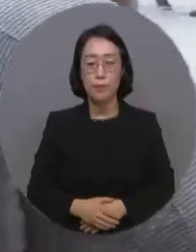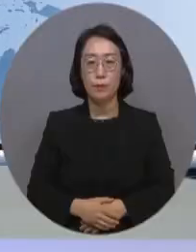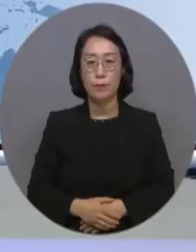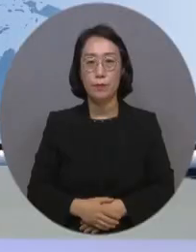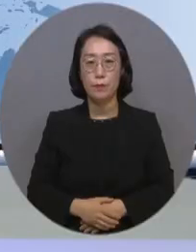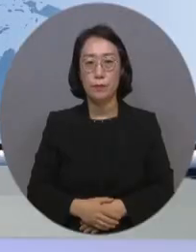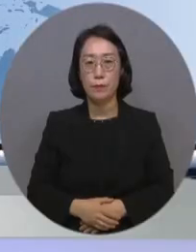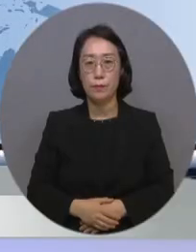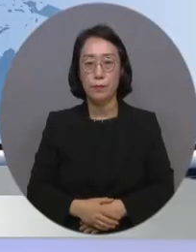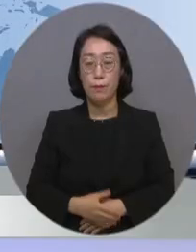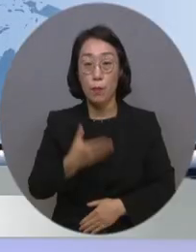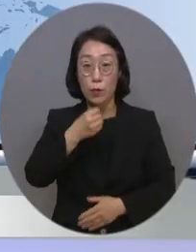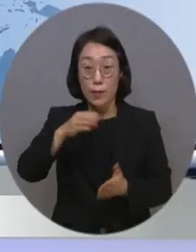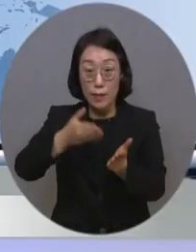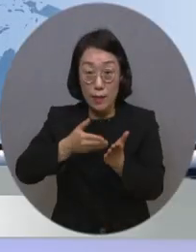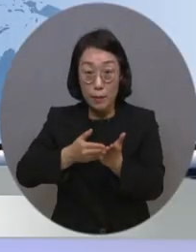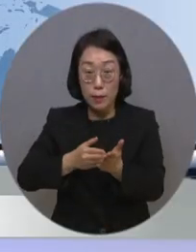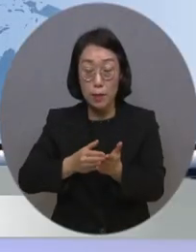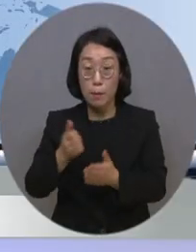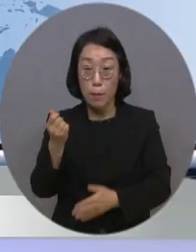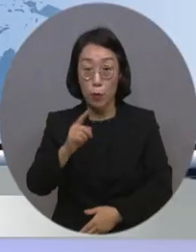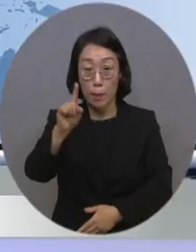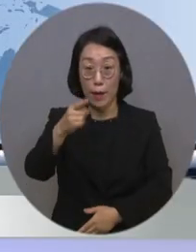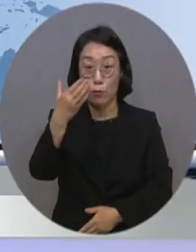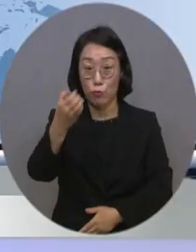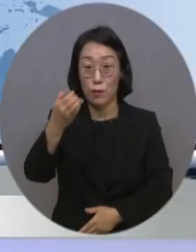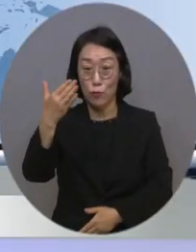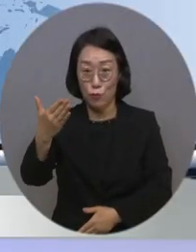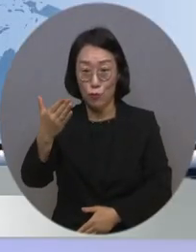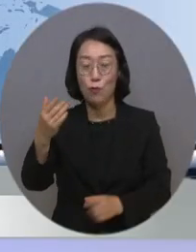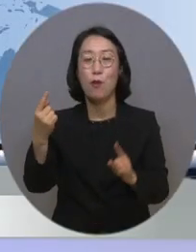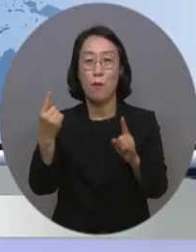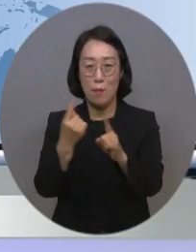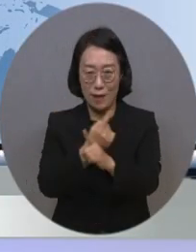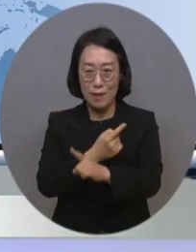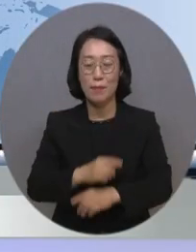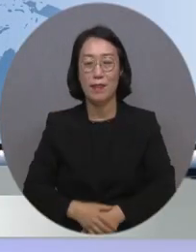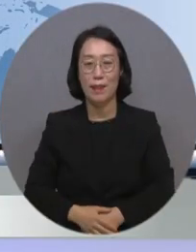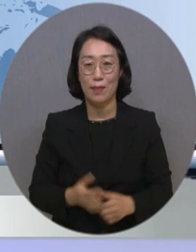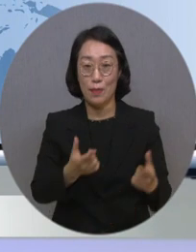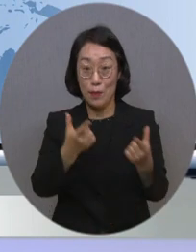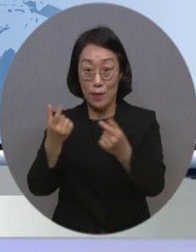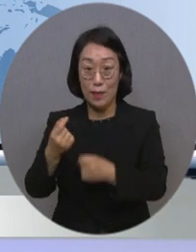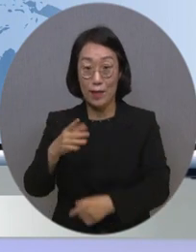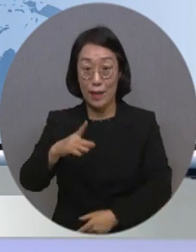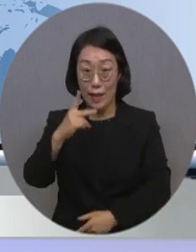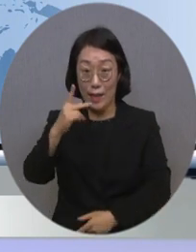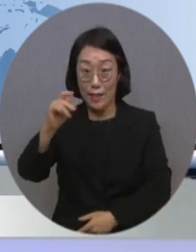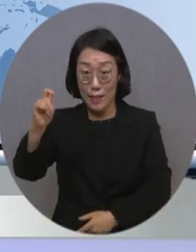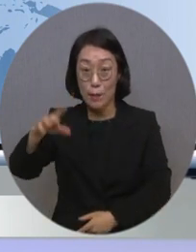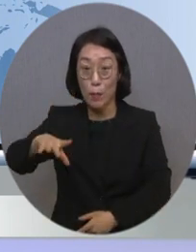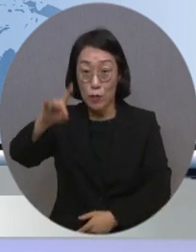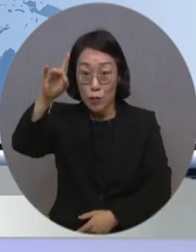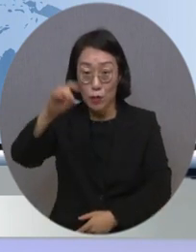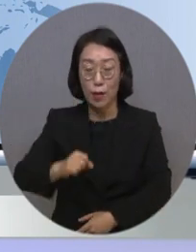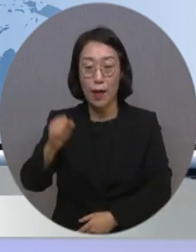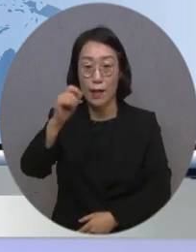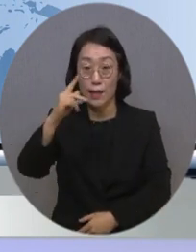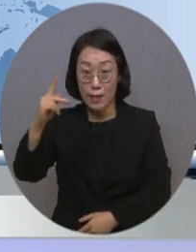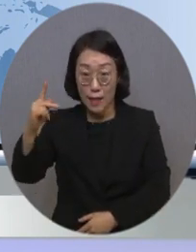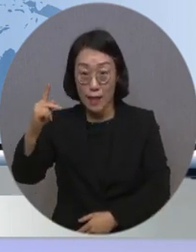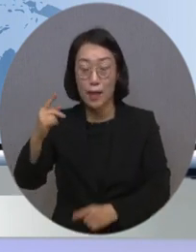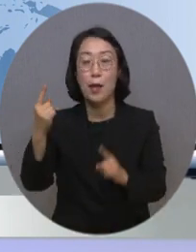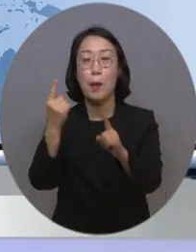정선입니다. 복지TV 채널 번호가 199번으로 단일화됩니다. 지난 8월 KT 올레TV를 시작으로